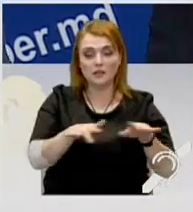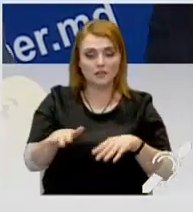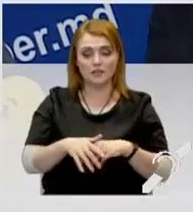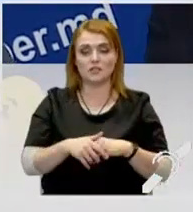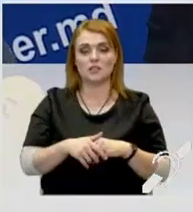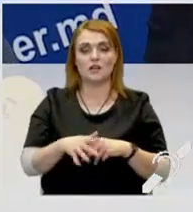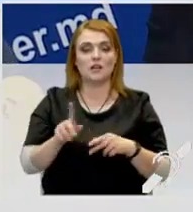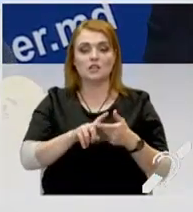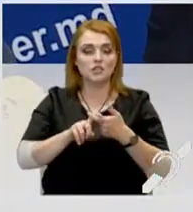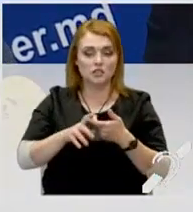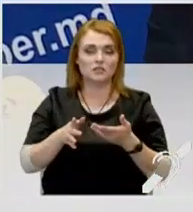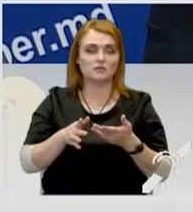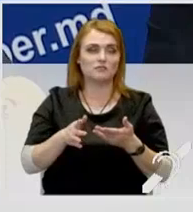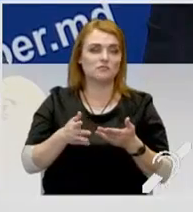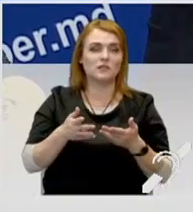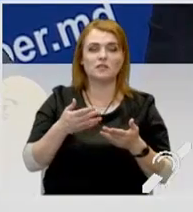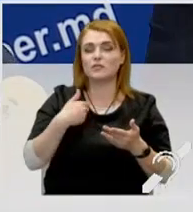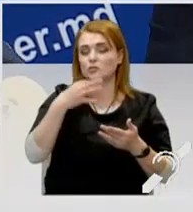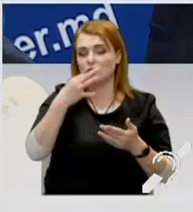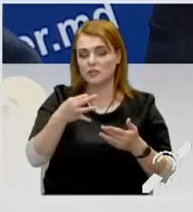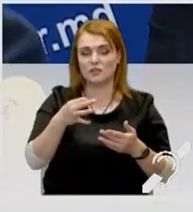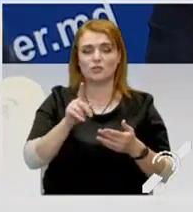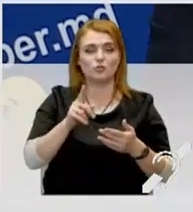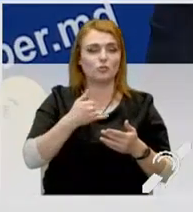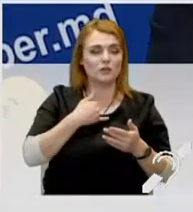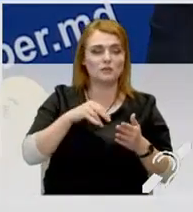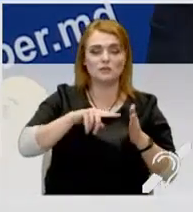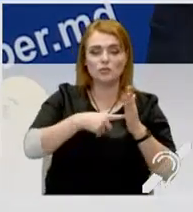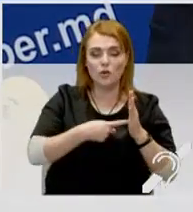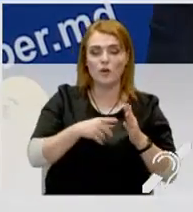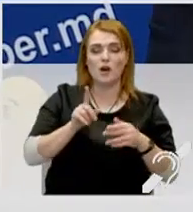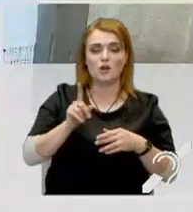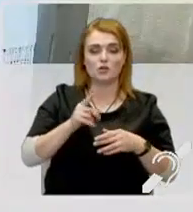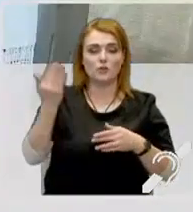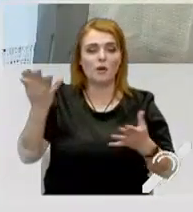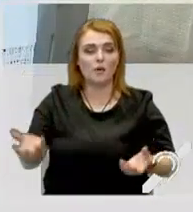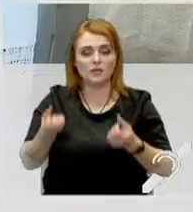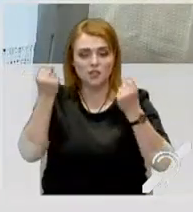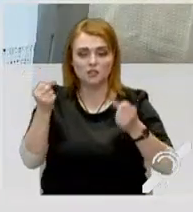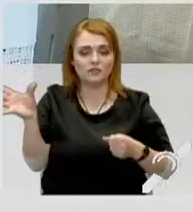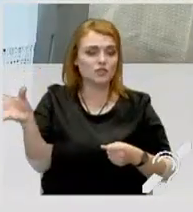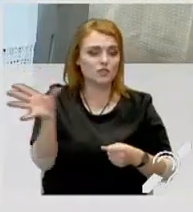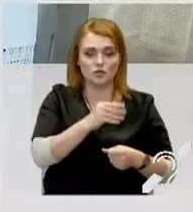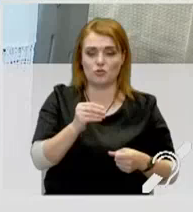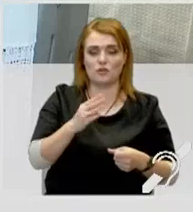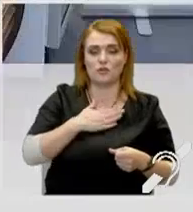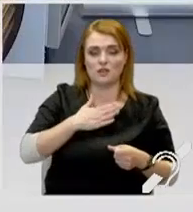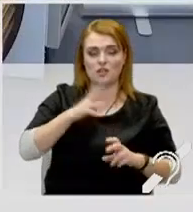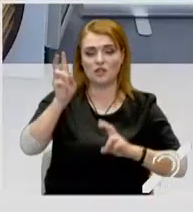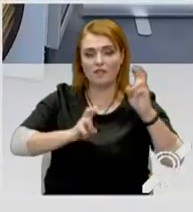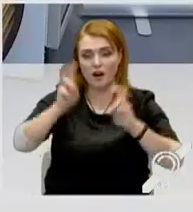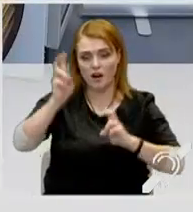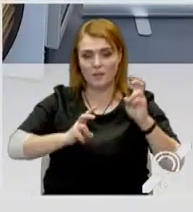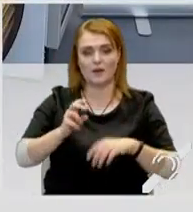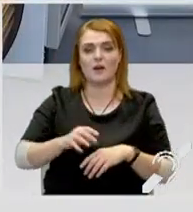de atragerea investițiilor, dar și noutățile ce ține de promovarea exporturilor. Expoziția își propune să susțină și să